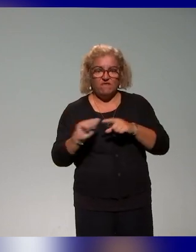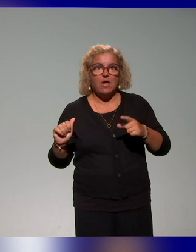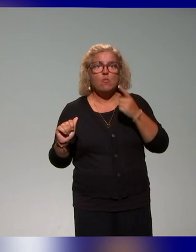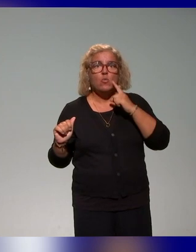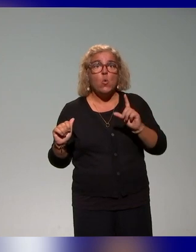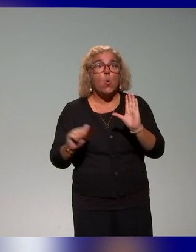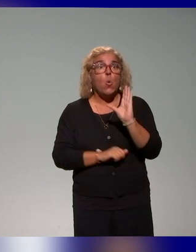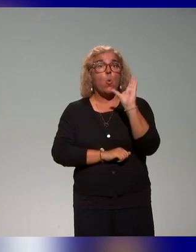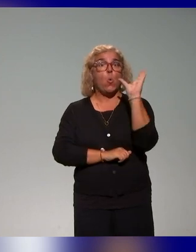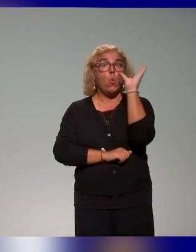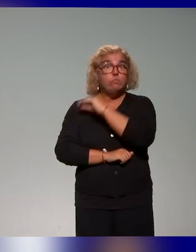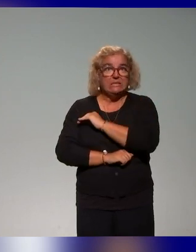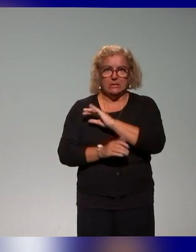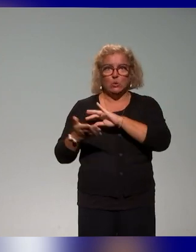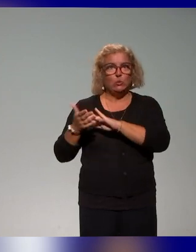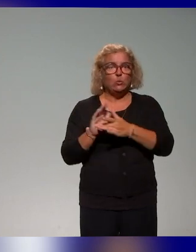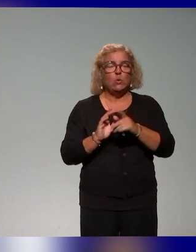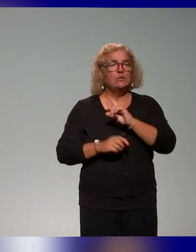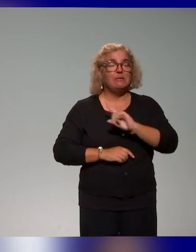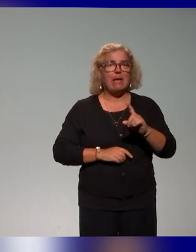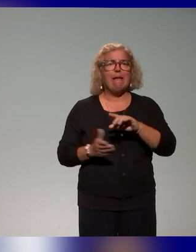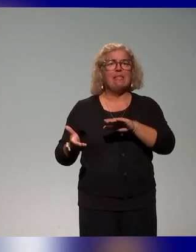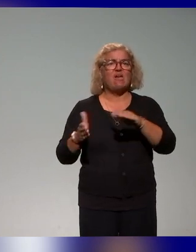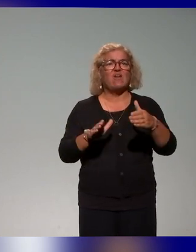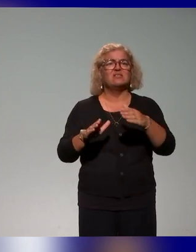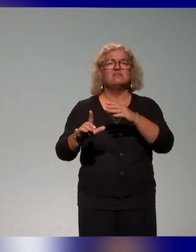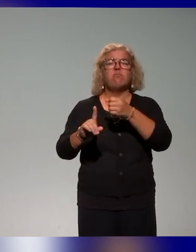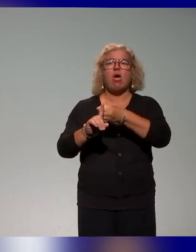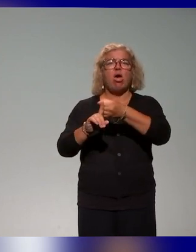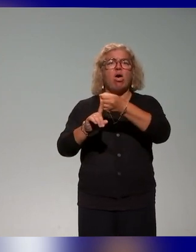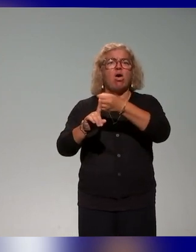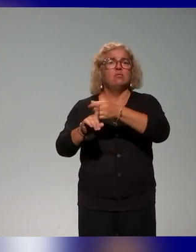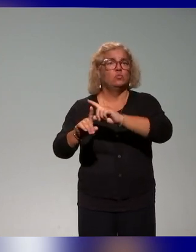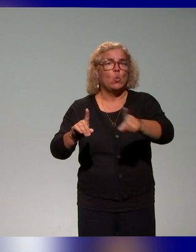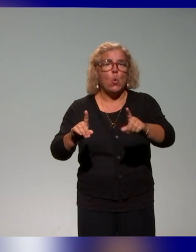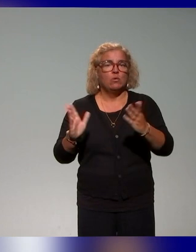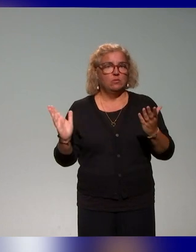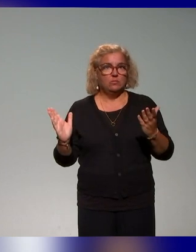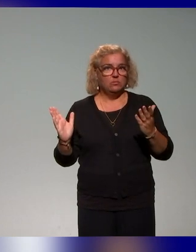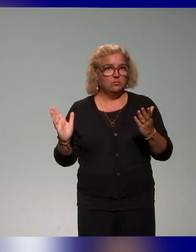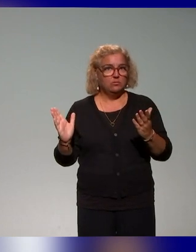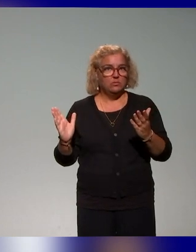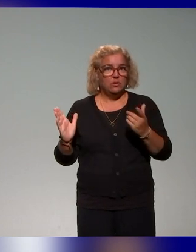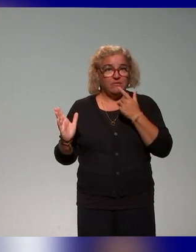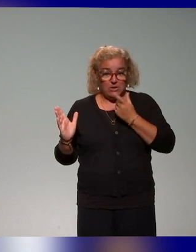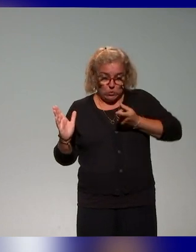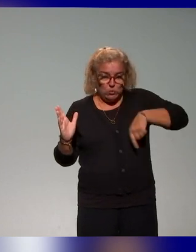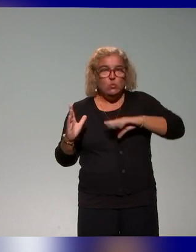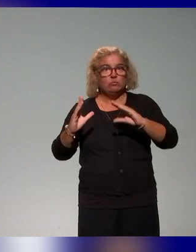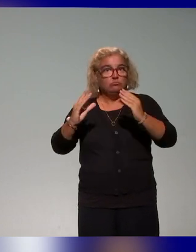oublie l'interface. On n'est pas là pour se battre avec une interface, on est là pour apprendre. Enfin, eux sont là pour apprendre et nous, on est là